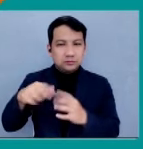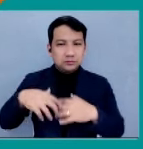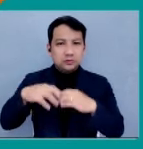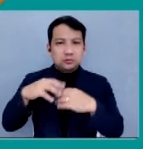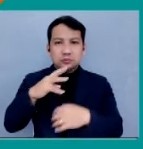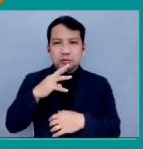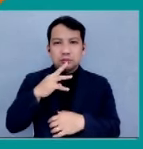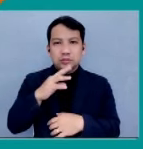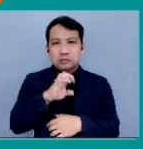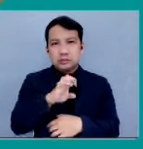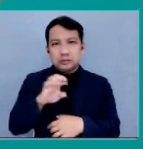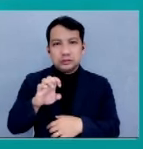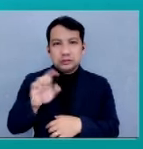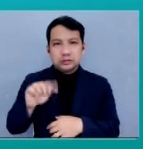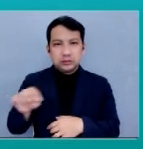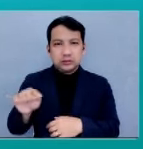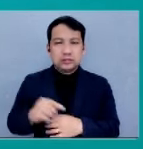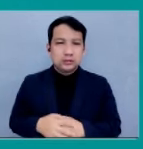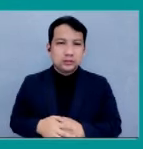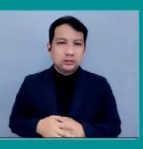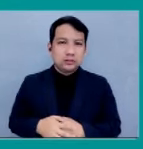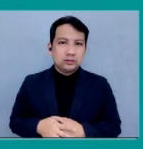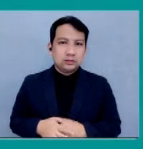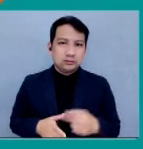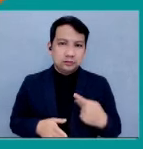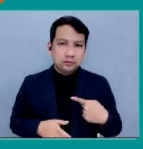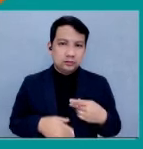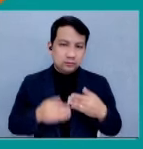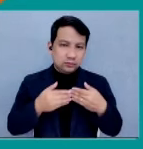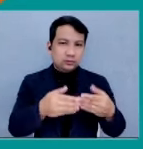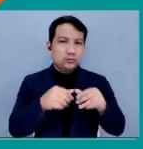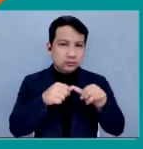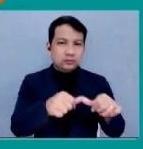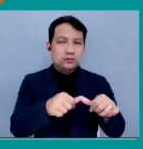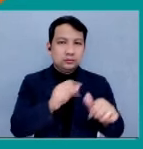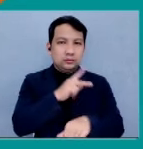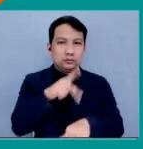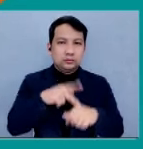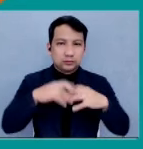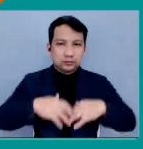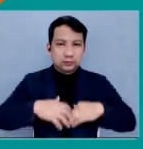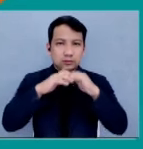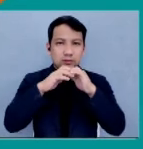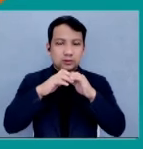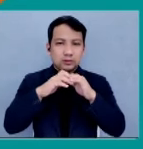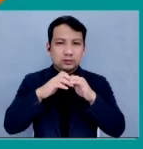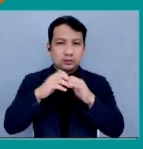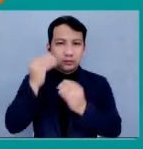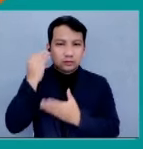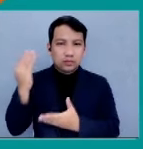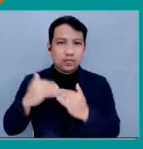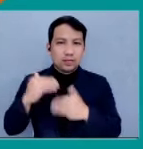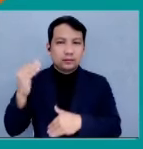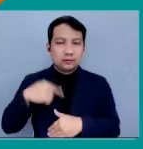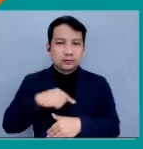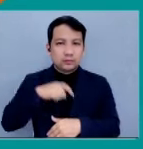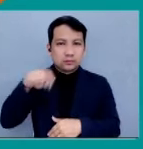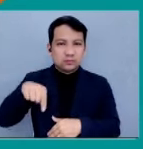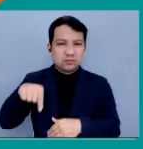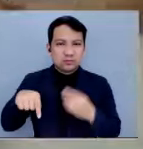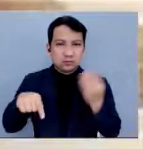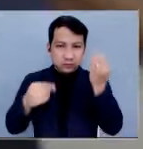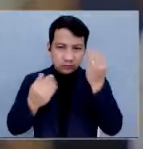Our exclusive economic zones so magpapatuloy po ang pagpapatrolya ng ating Philippine air force ag kinakailangan po ng ating mga